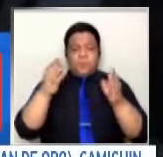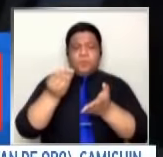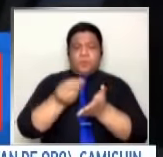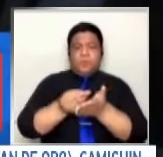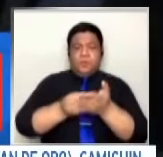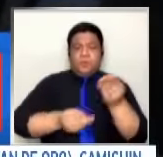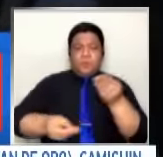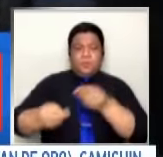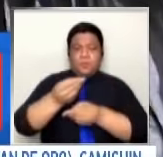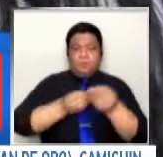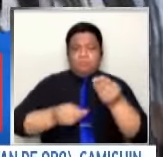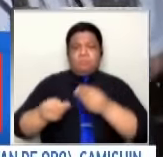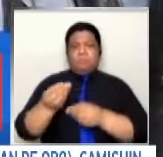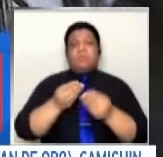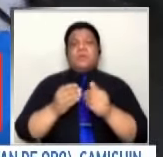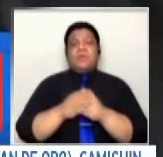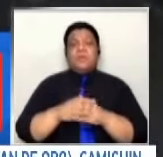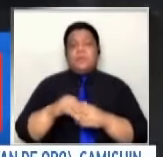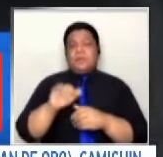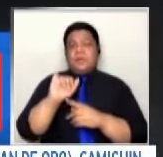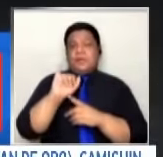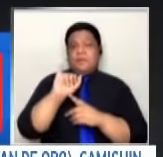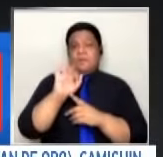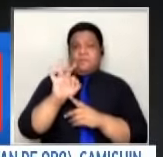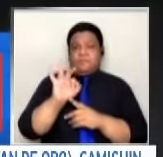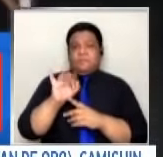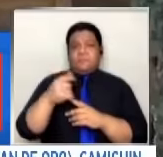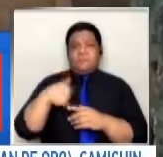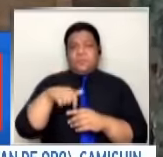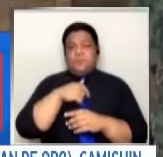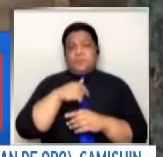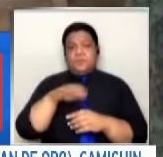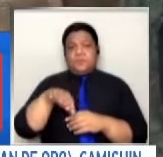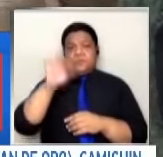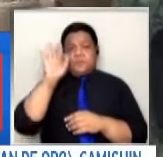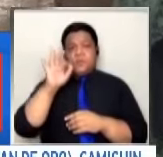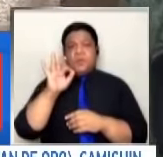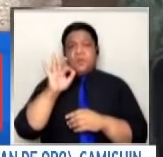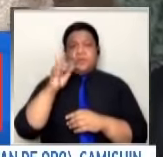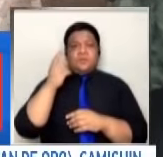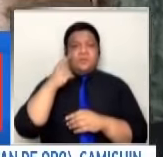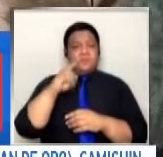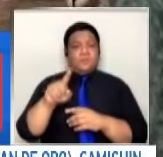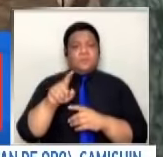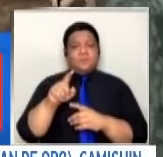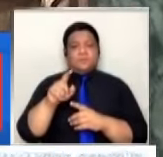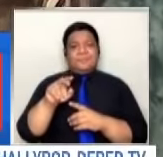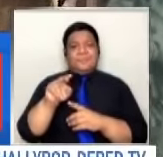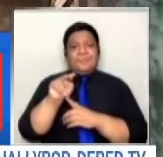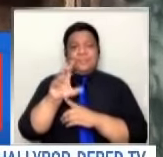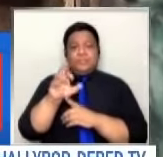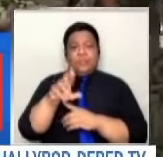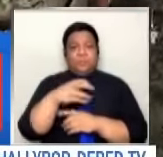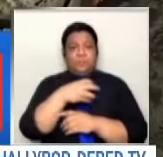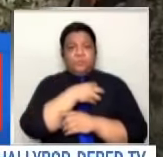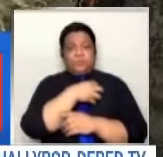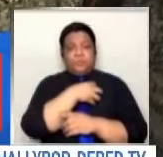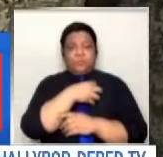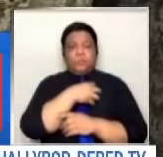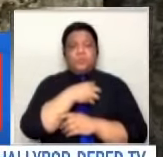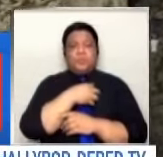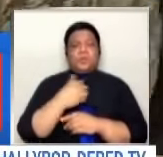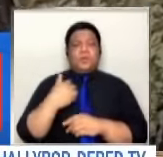Sa total na nakuha po namin sa datos na nagaling sa NCR Police, tumalabas, meron po tayo more